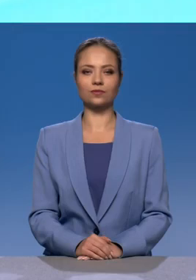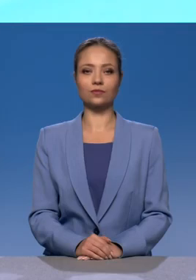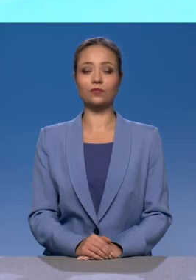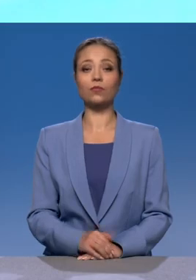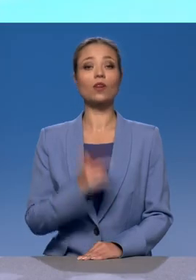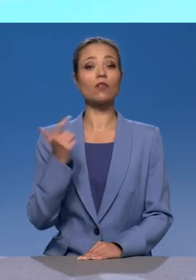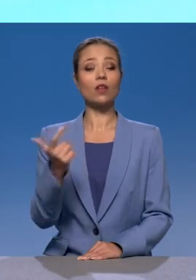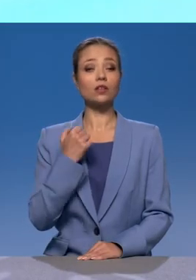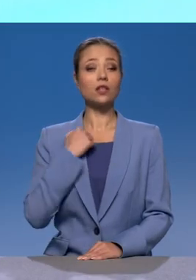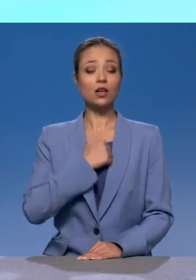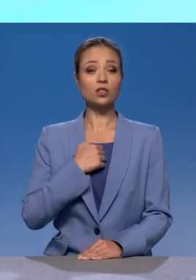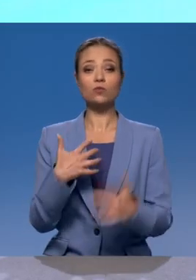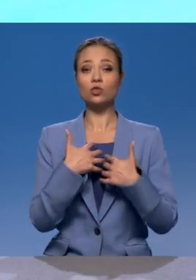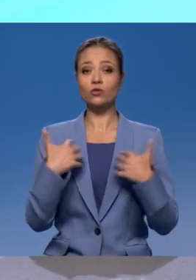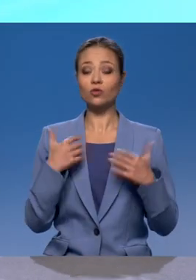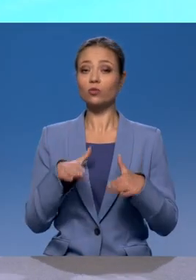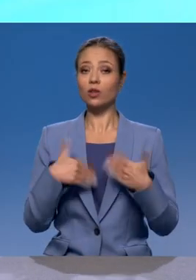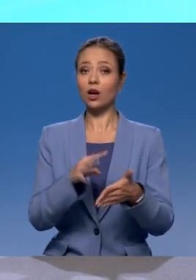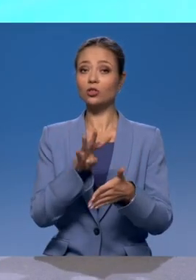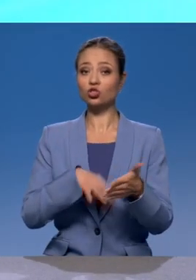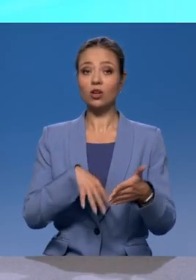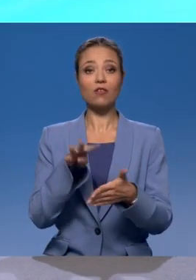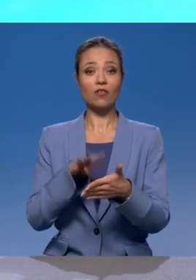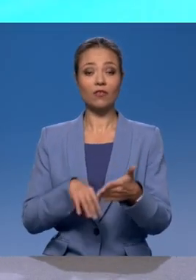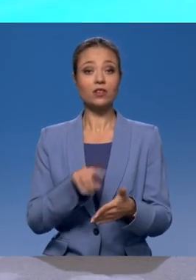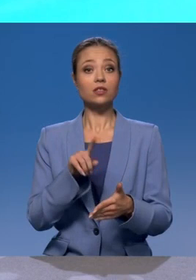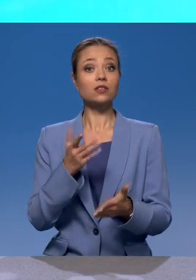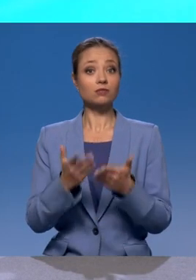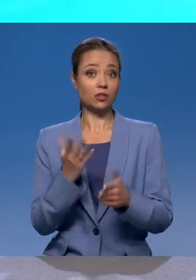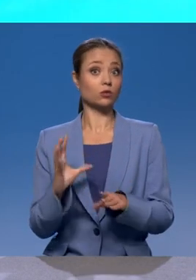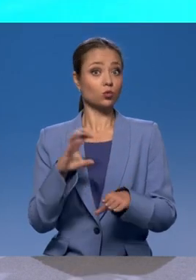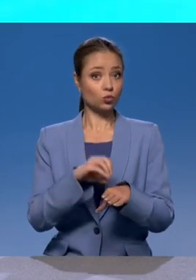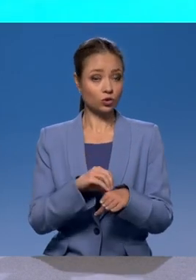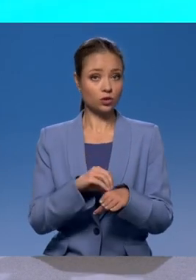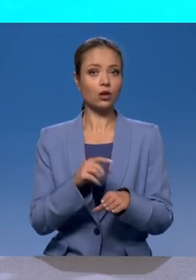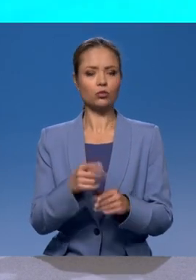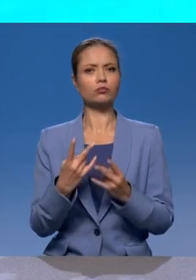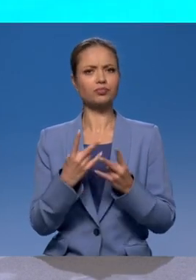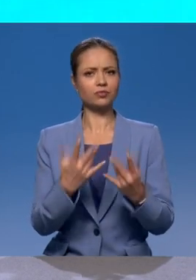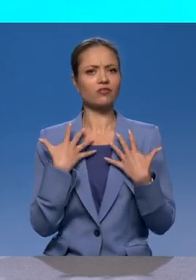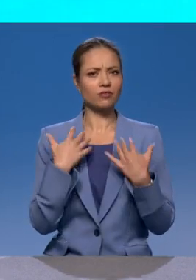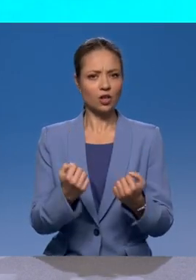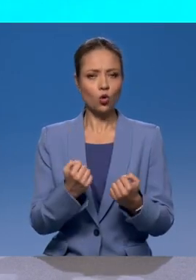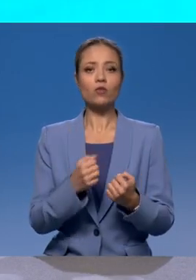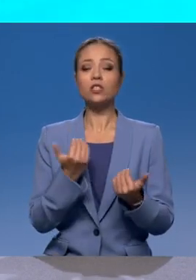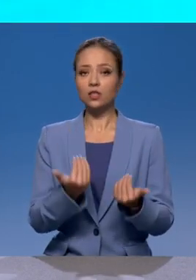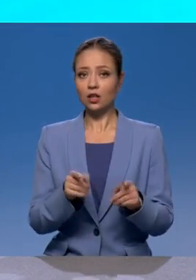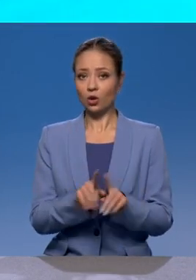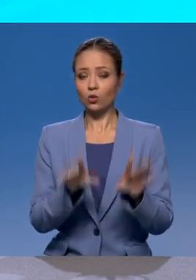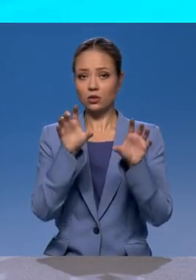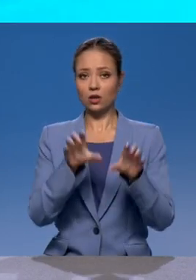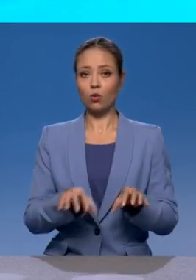Владельцев агрессивных животных предлагают штрафовать за укусы, причинившие вред здоровью. Соответствующий законопроект сейчас рассматривается в